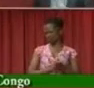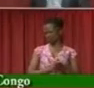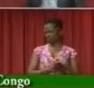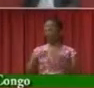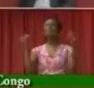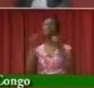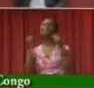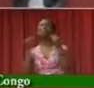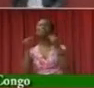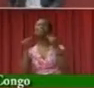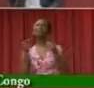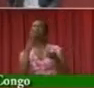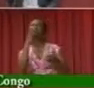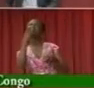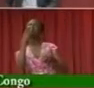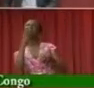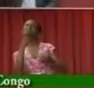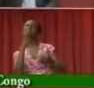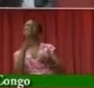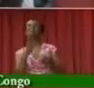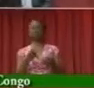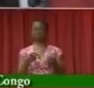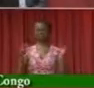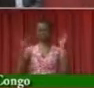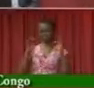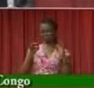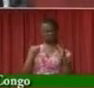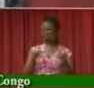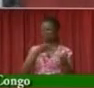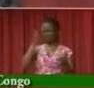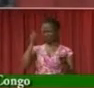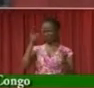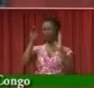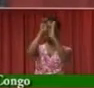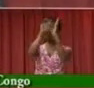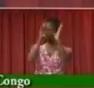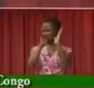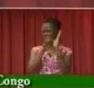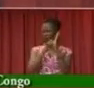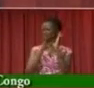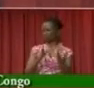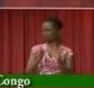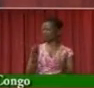Pourquoi il ne les a pas remerciés parce qu'ils avaient peut-être aussi d'argent?